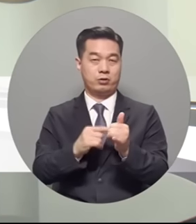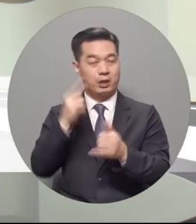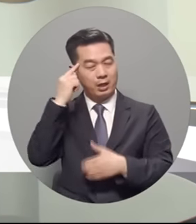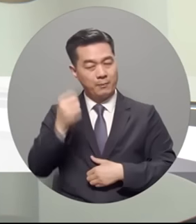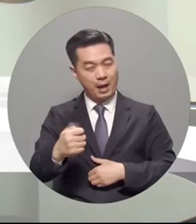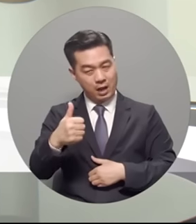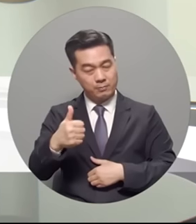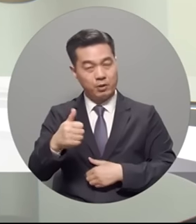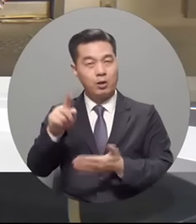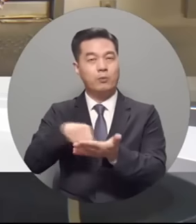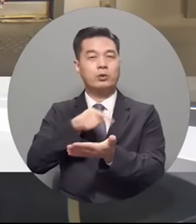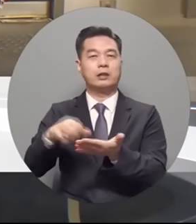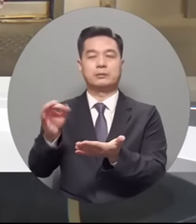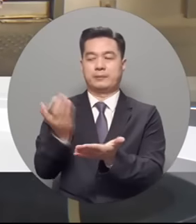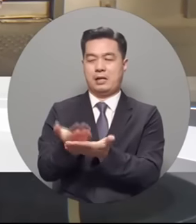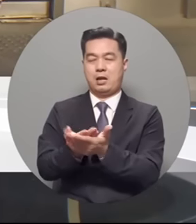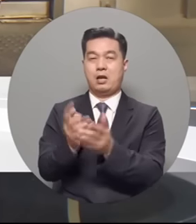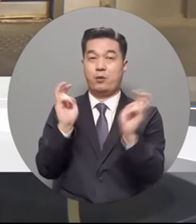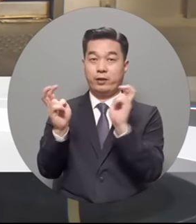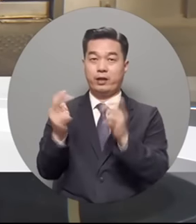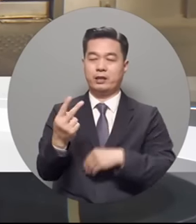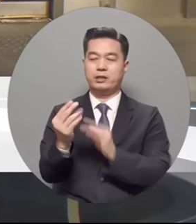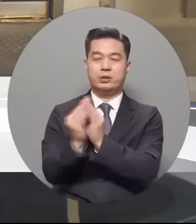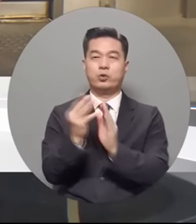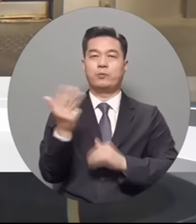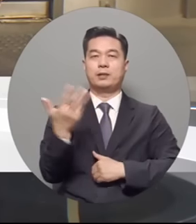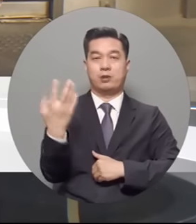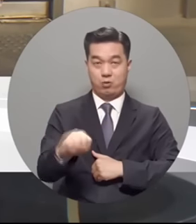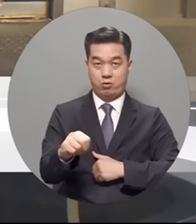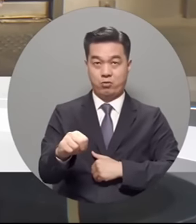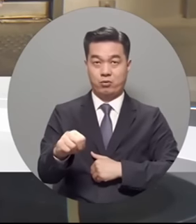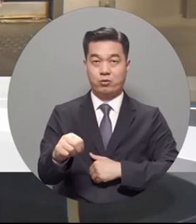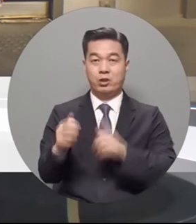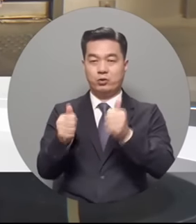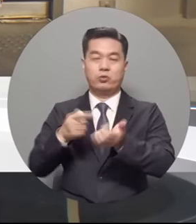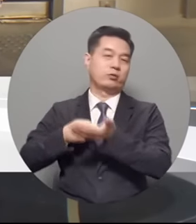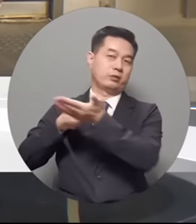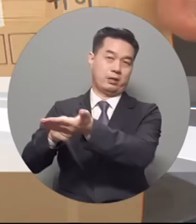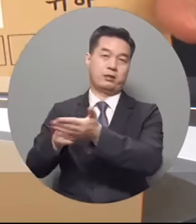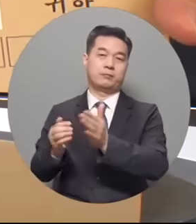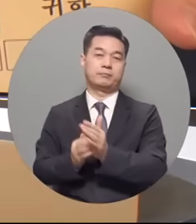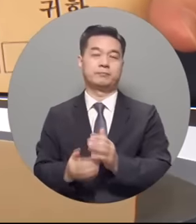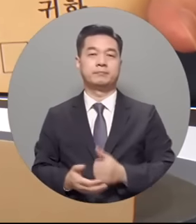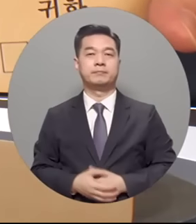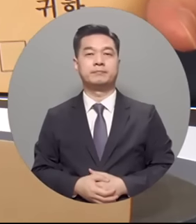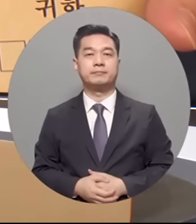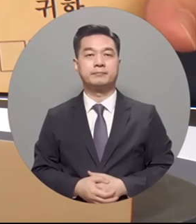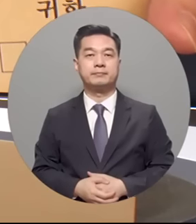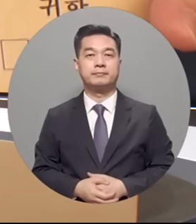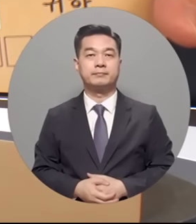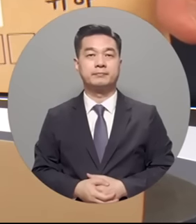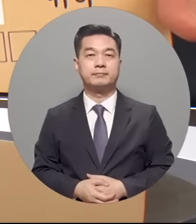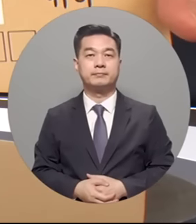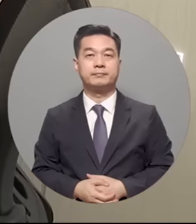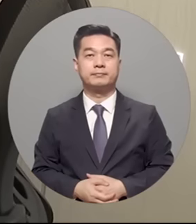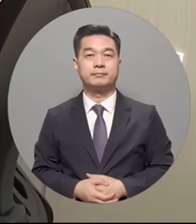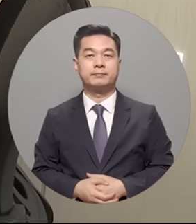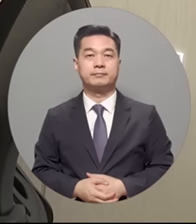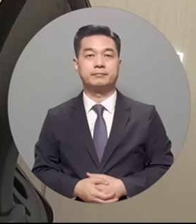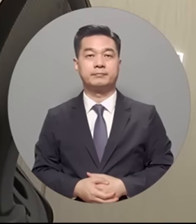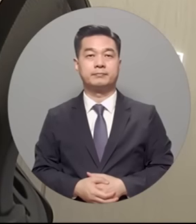달라면서 회사를 상대로 2조 8천억 원 규모의 소송을 제기했습니다. 이승섭 기자가 취재했습니다.